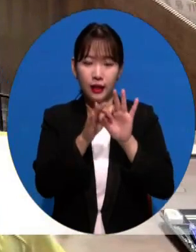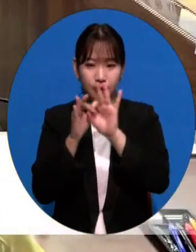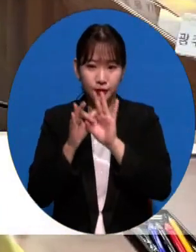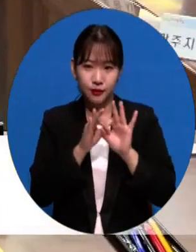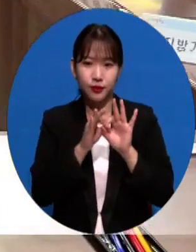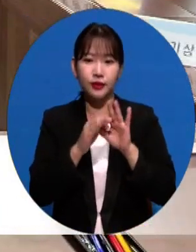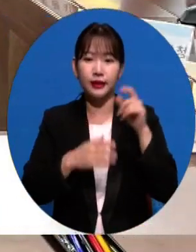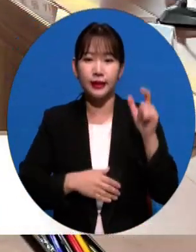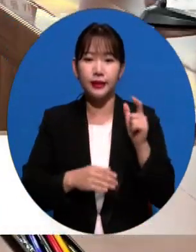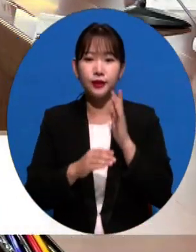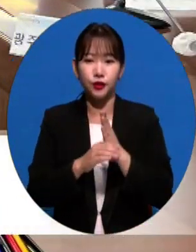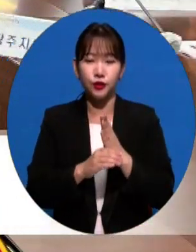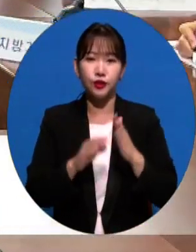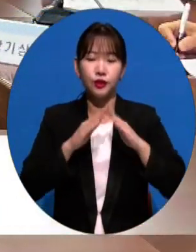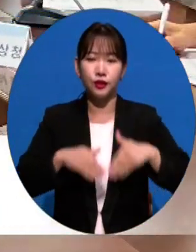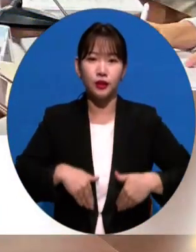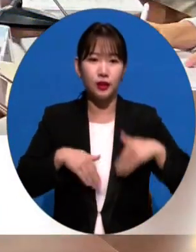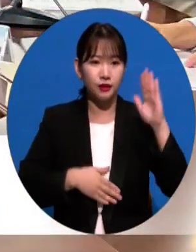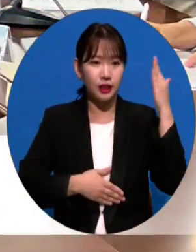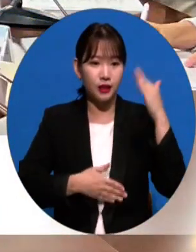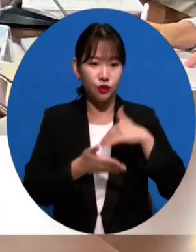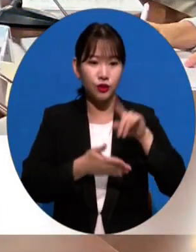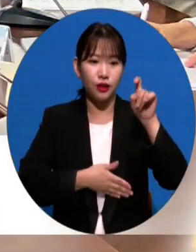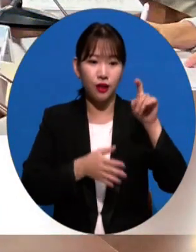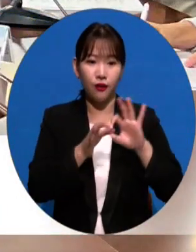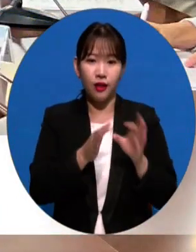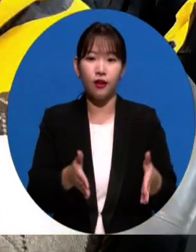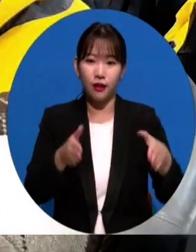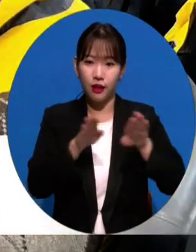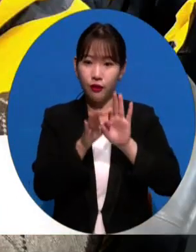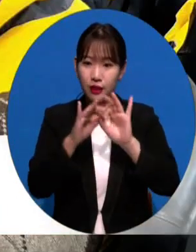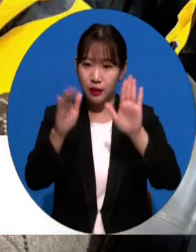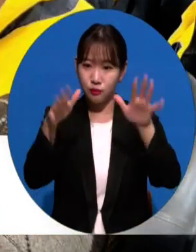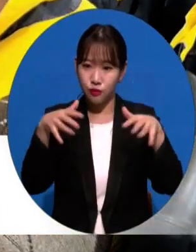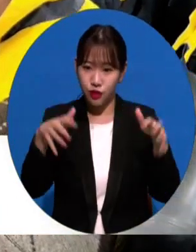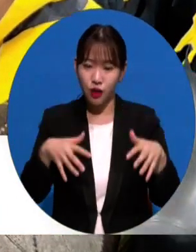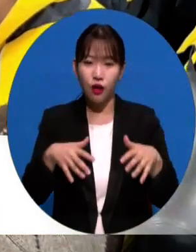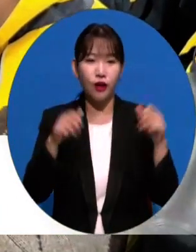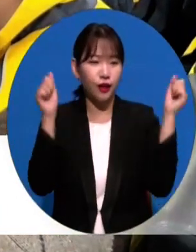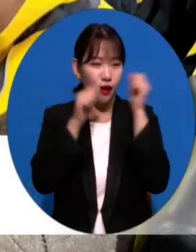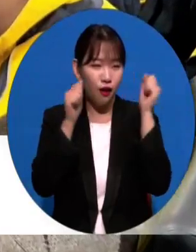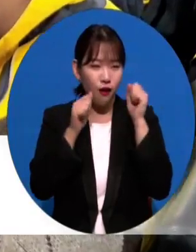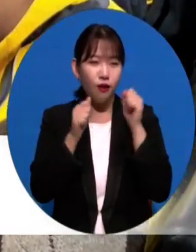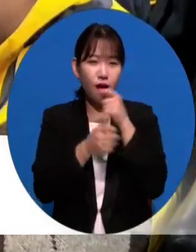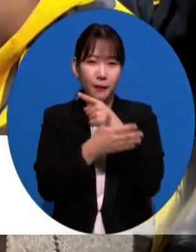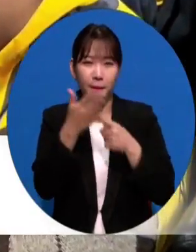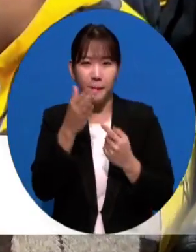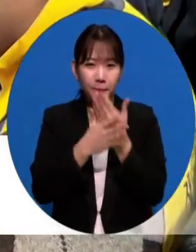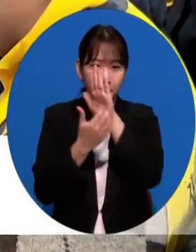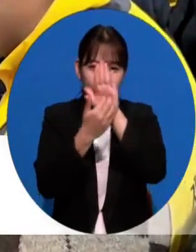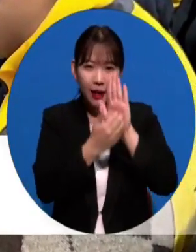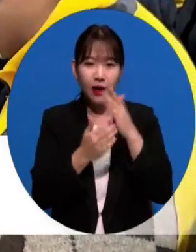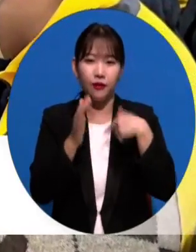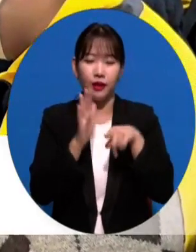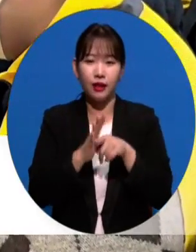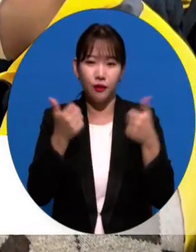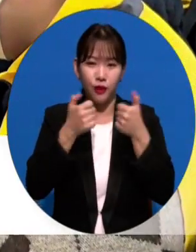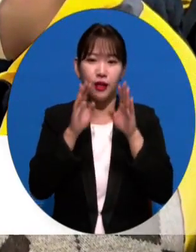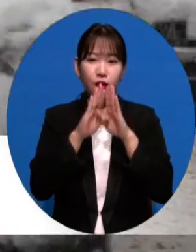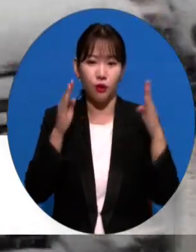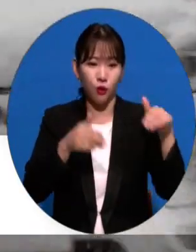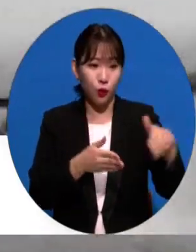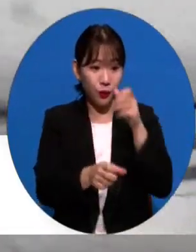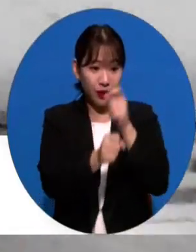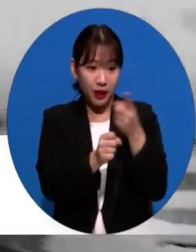있습니다. 전라남도는 최근 11개 유관기관 관계자들과 겨울철 재난대응 간담회를 열고 도로